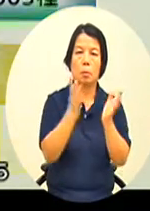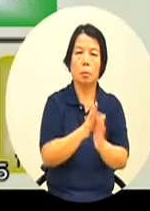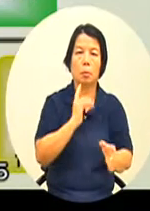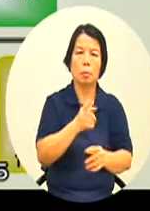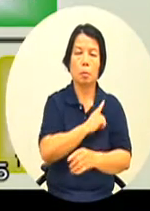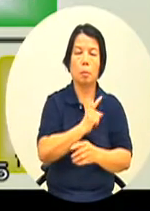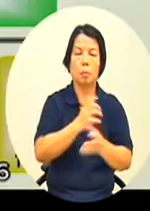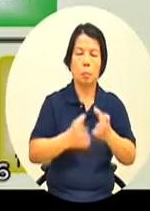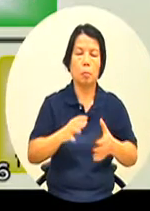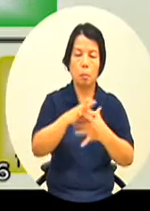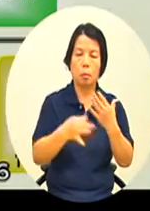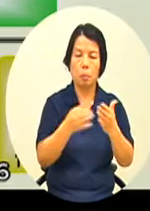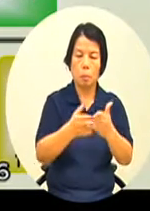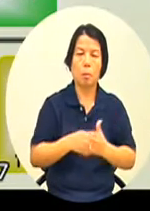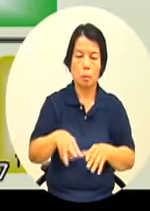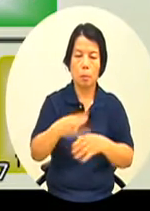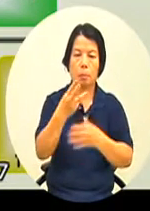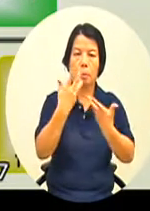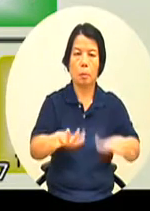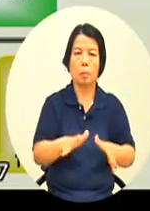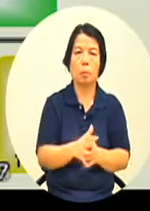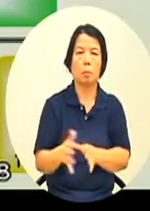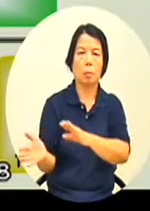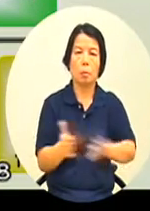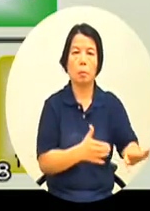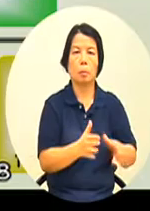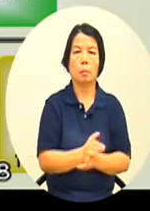305种。本期释法规审议情形